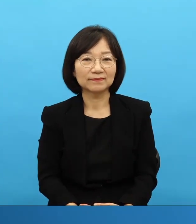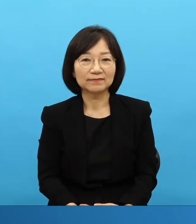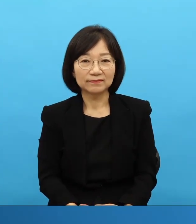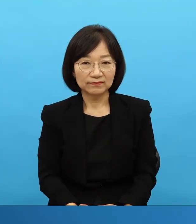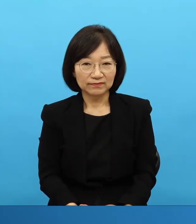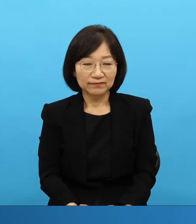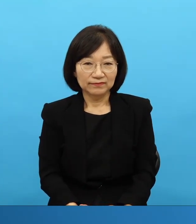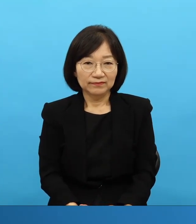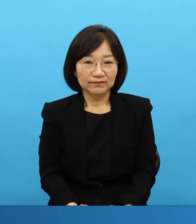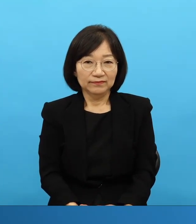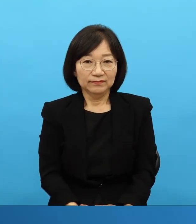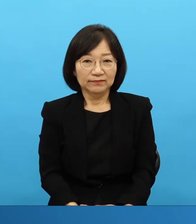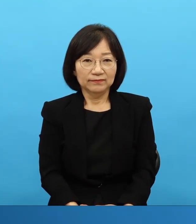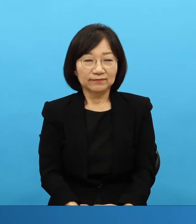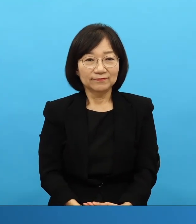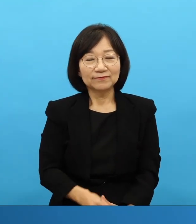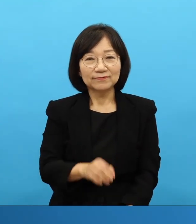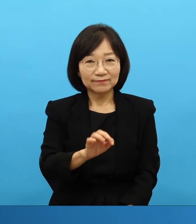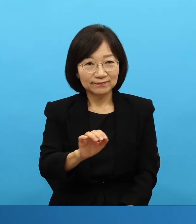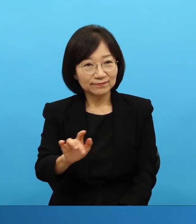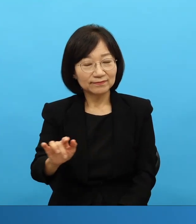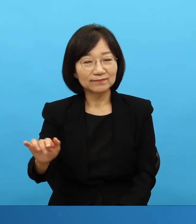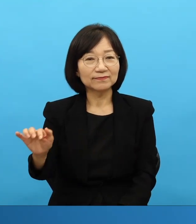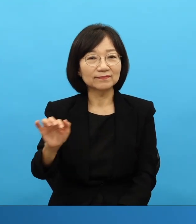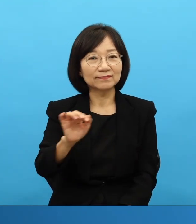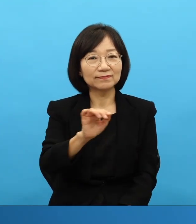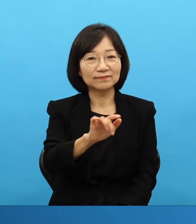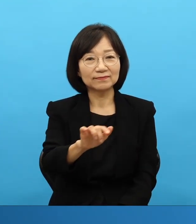자, 본문이 조금 깁니다. 데살로니가전서 3장 1절 13절 우리 다 같이 합독합니다. 이러므로 우리가 참다 못하여 우리만